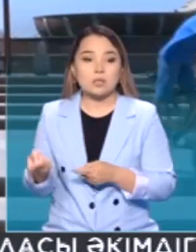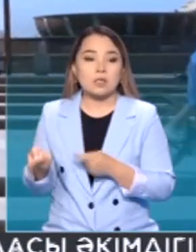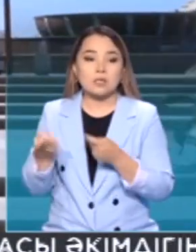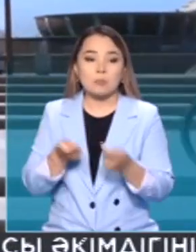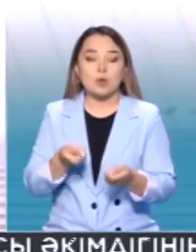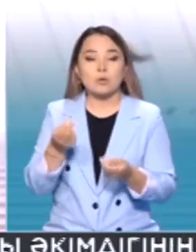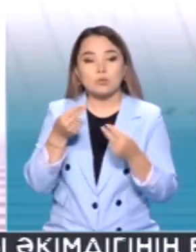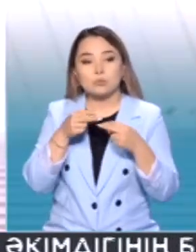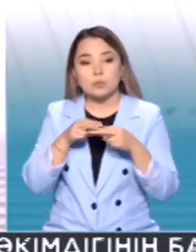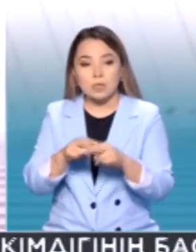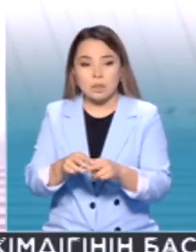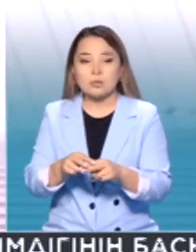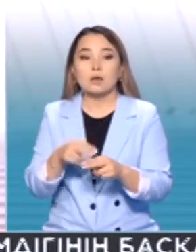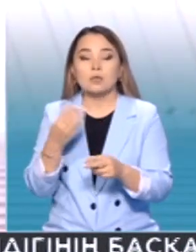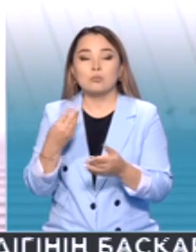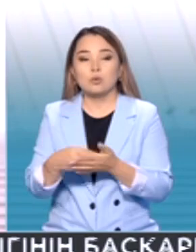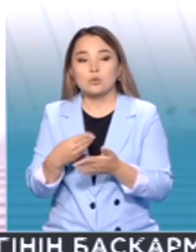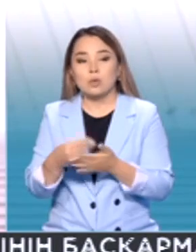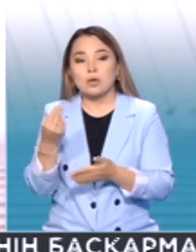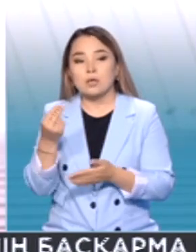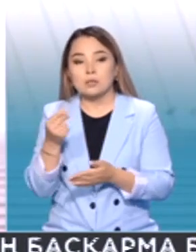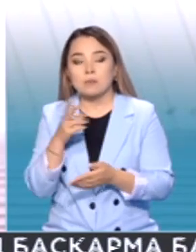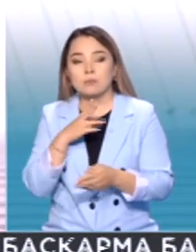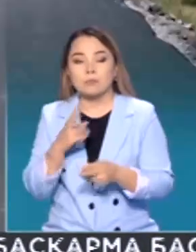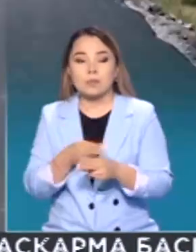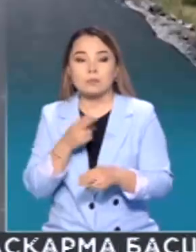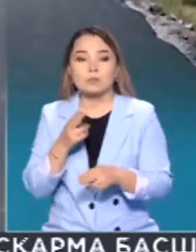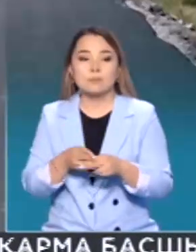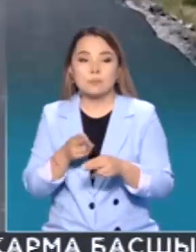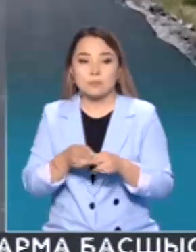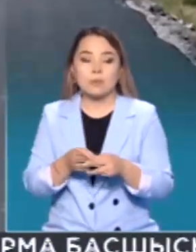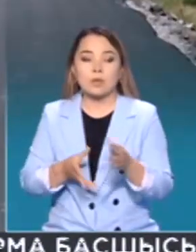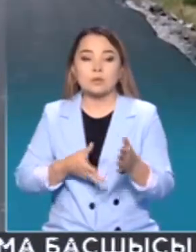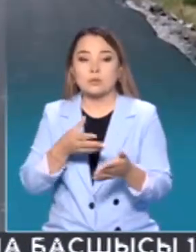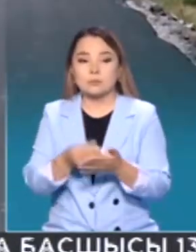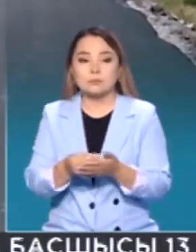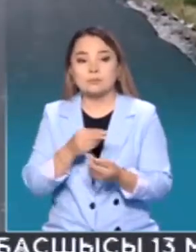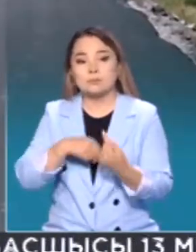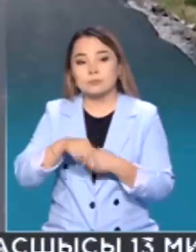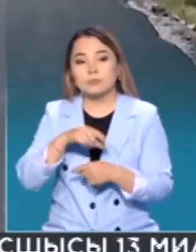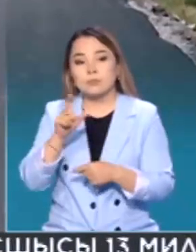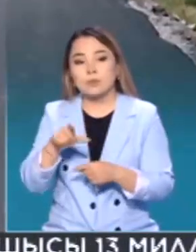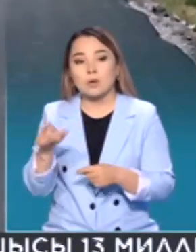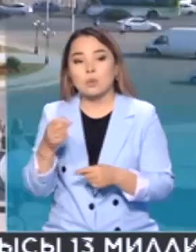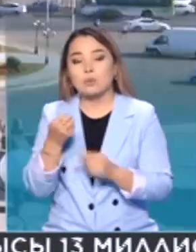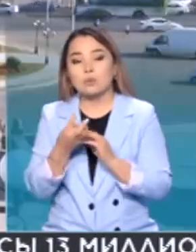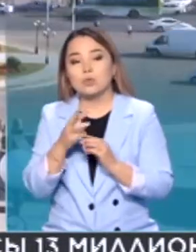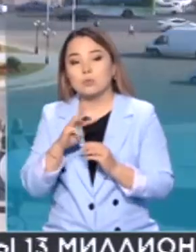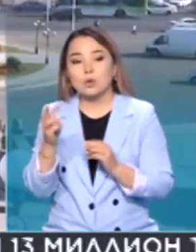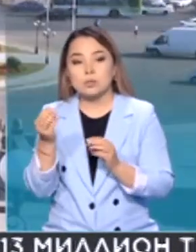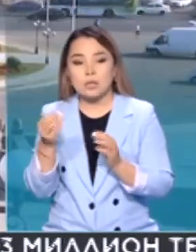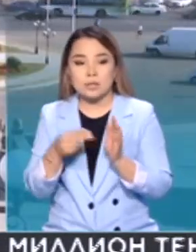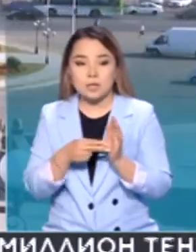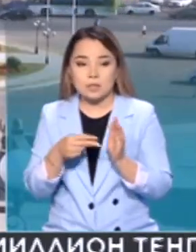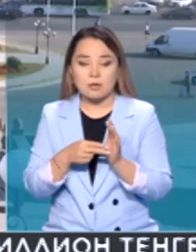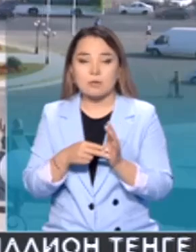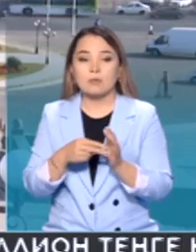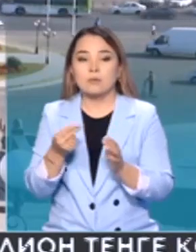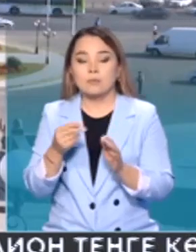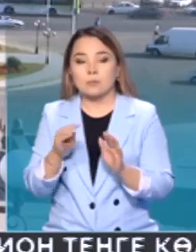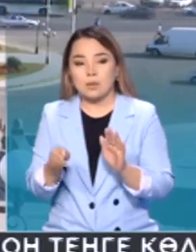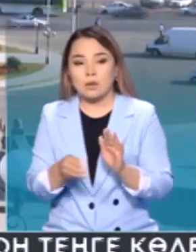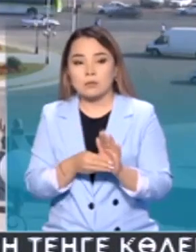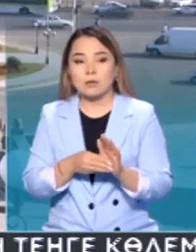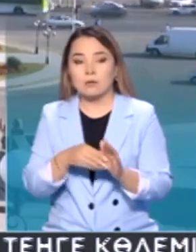тасымалын субсидиялау кезінде бюджет қаражатын кедергісіз төлеген үшін кәсіпкерден 13 миллион теңге көлемінде пара алды